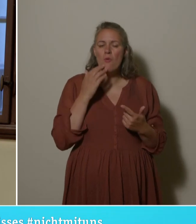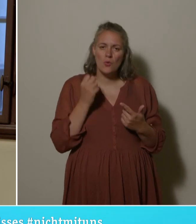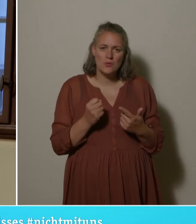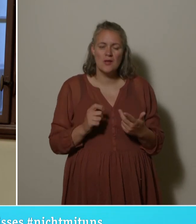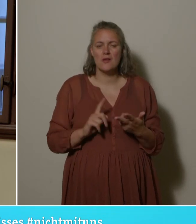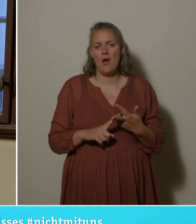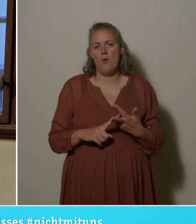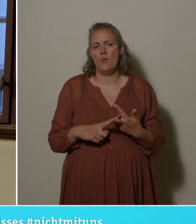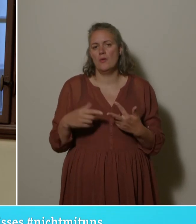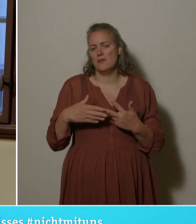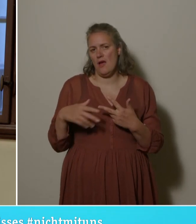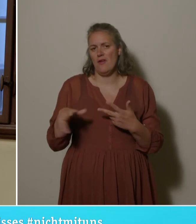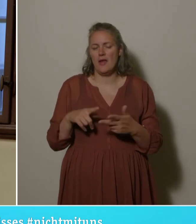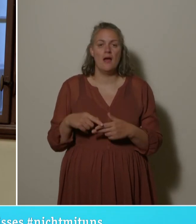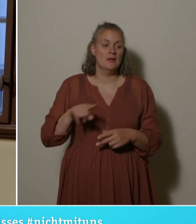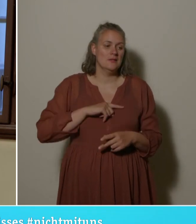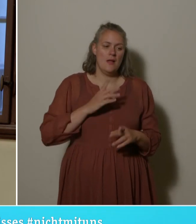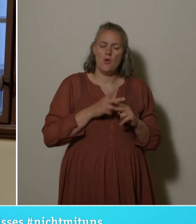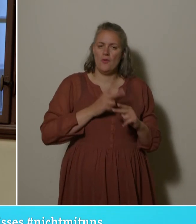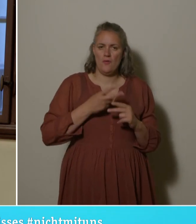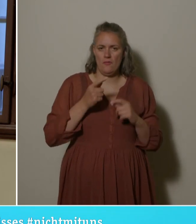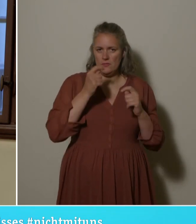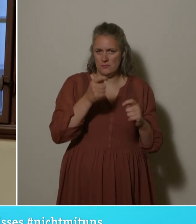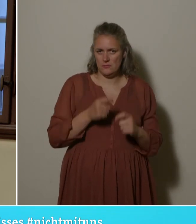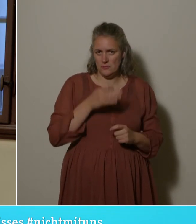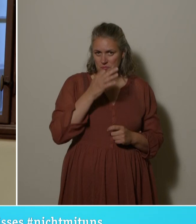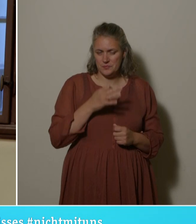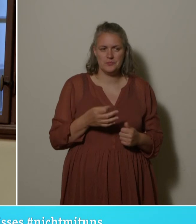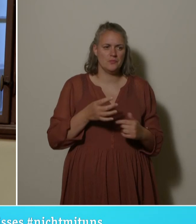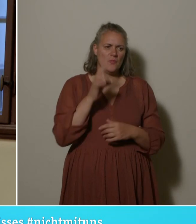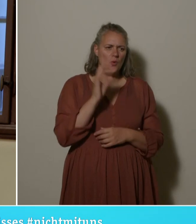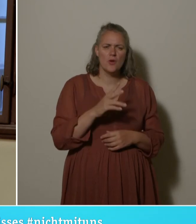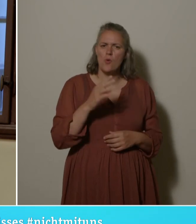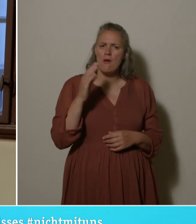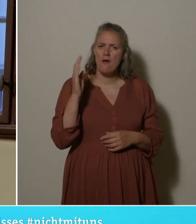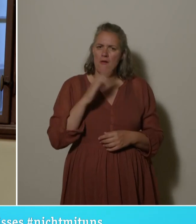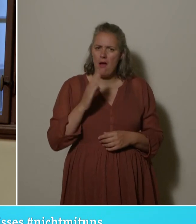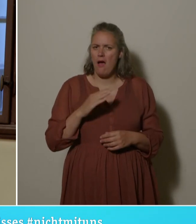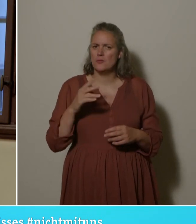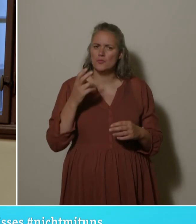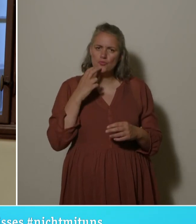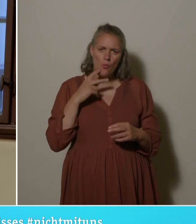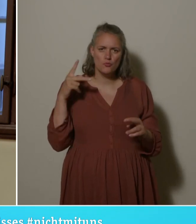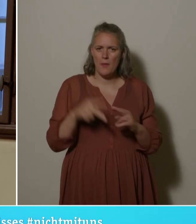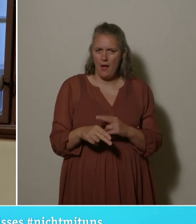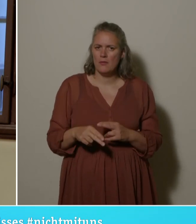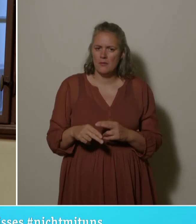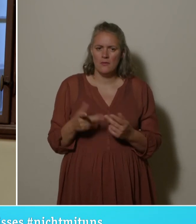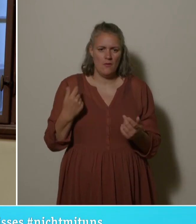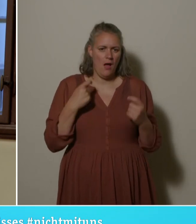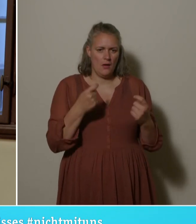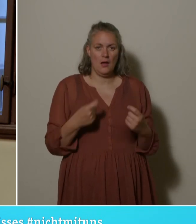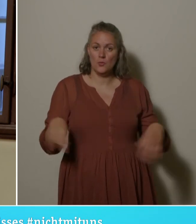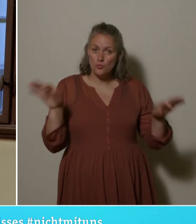selber mehrfach hier Anfragen gestellt im Stadtrat über die Entwicklung sowohl der Kündigung als auch der Gas- und Stromsperren. Es ist nicht